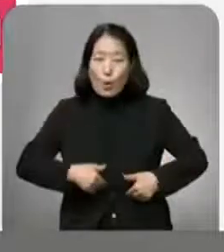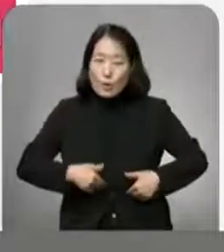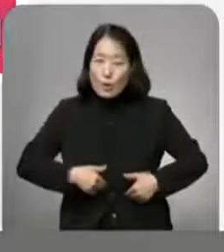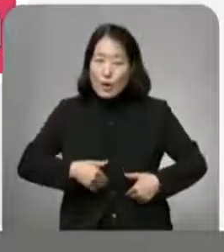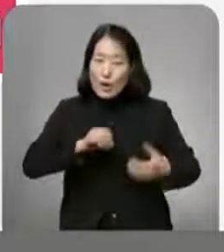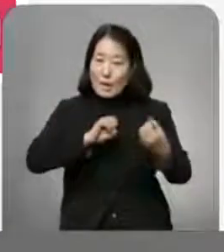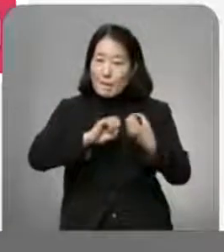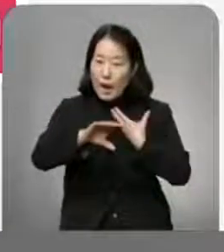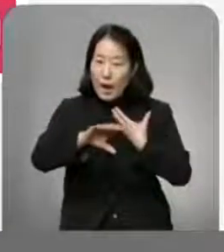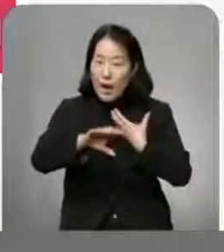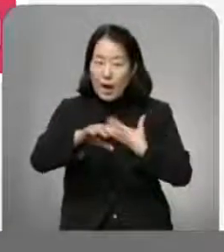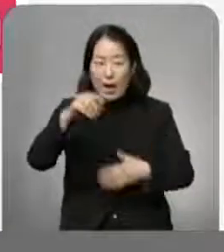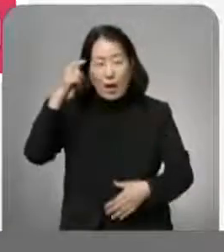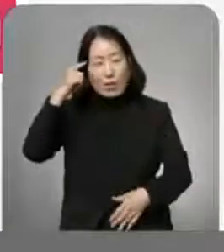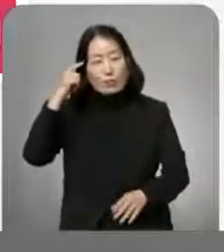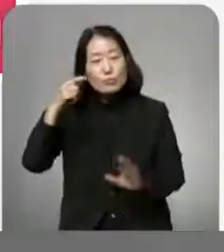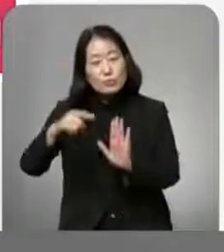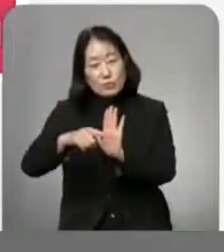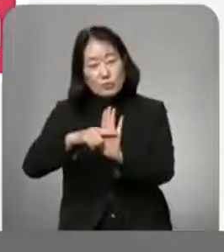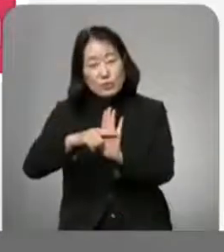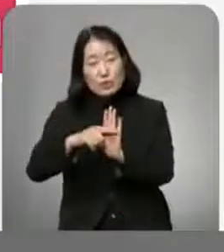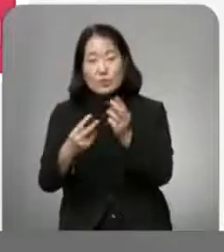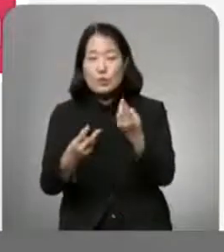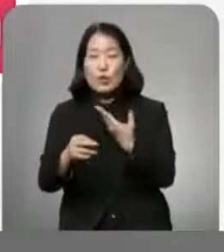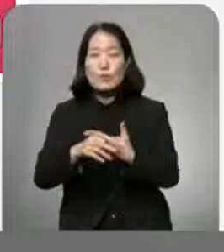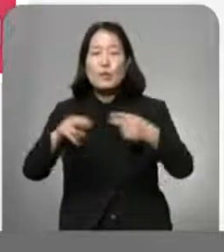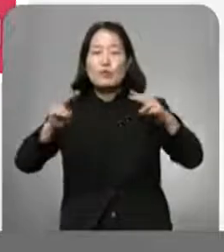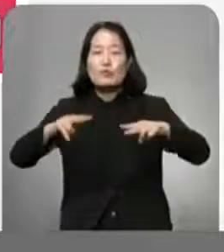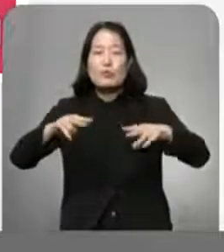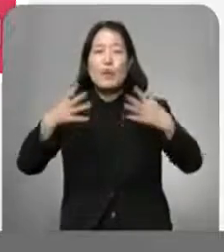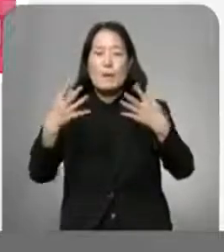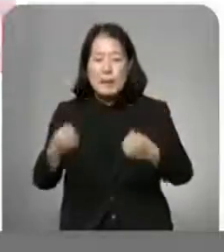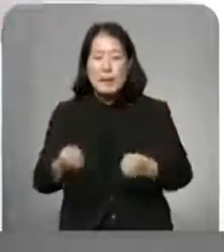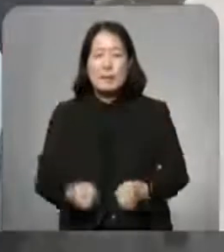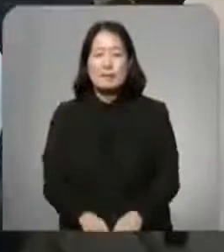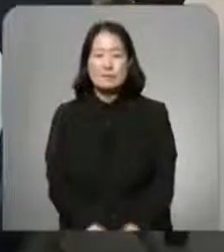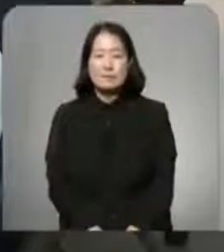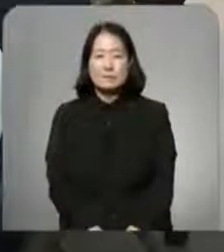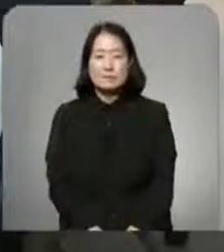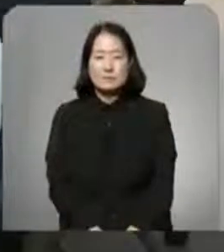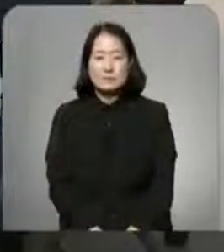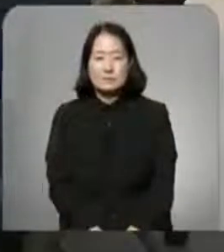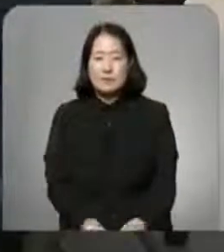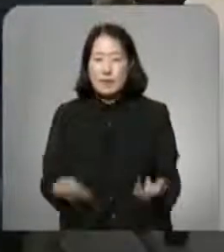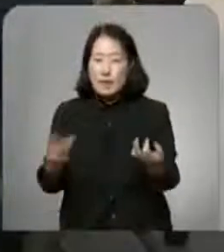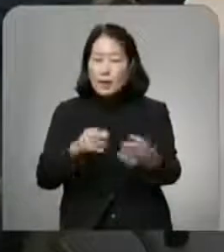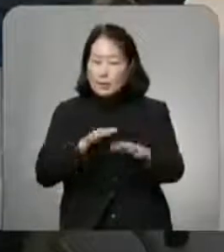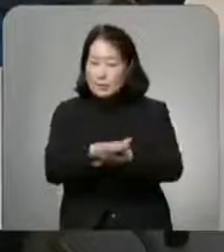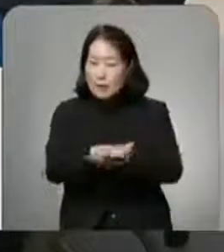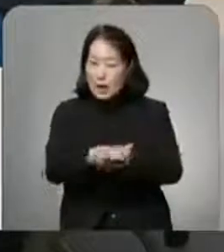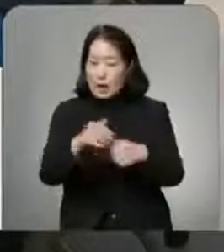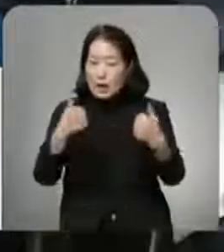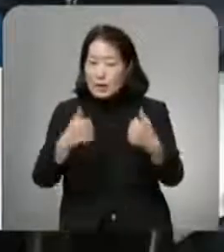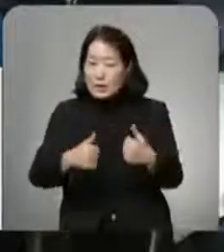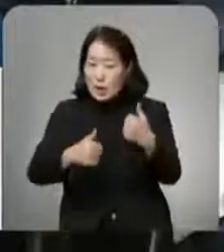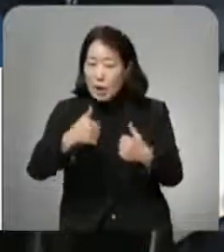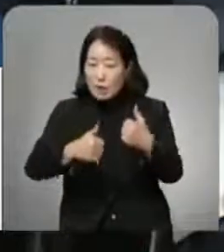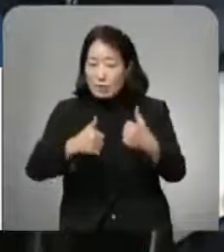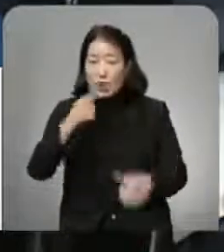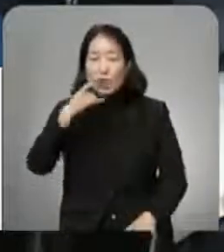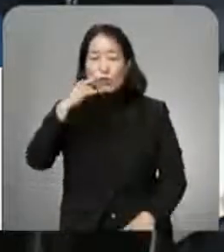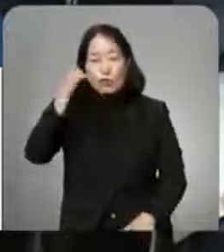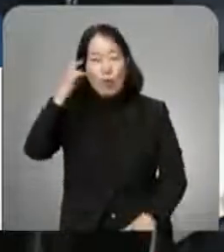필요하다라는 의견이 부정적인 답변보다 2배 더 많았습니다 강원도형 평가 도입에 대해서도